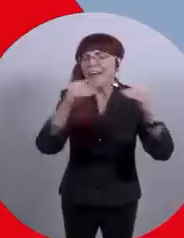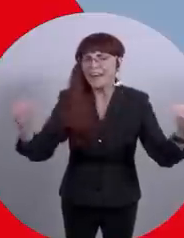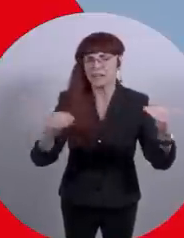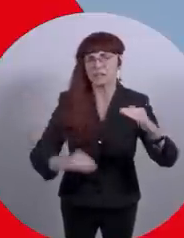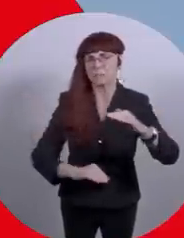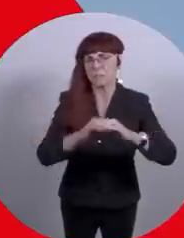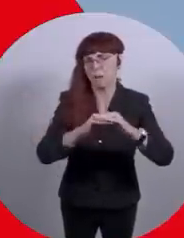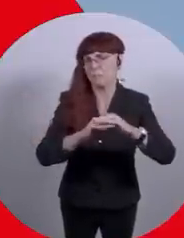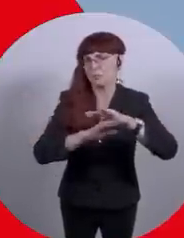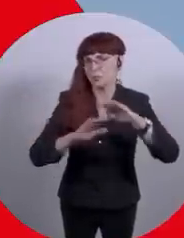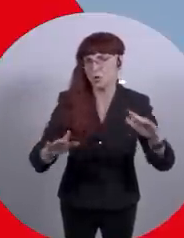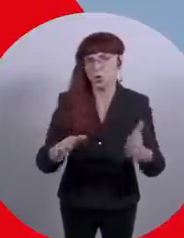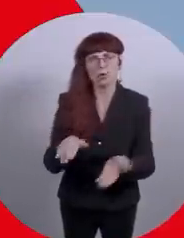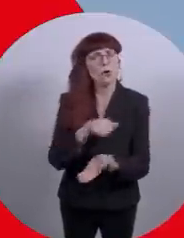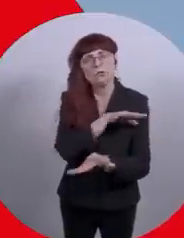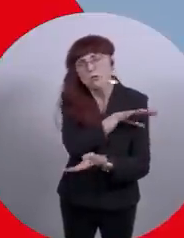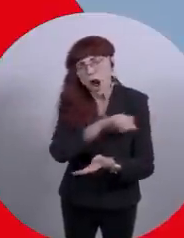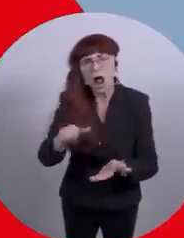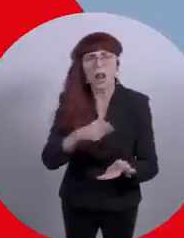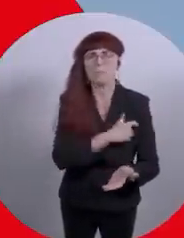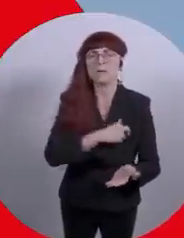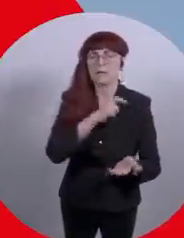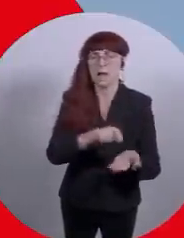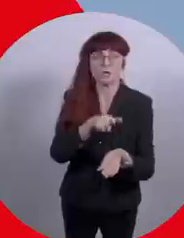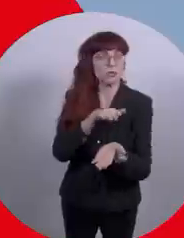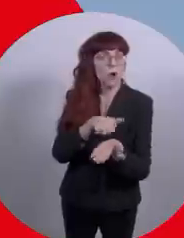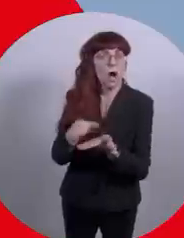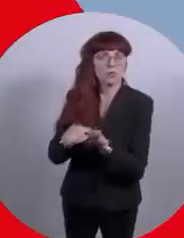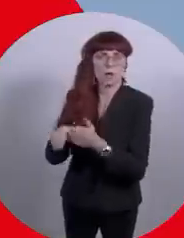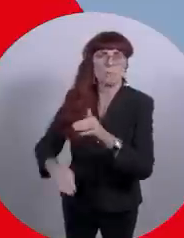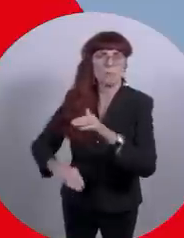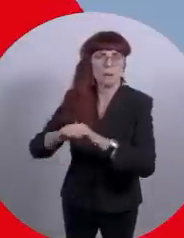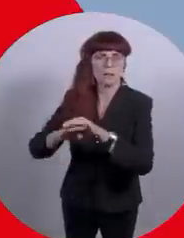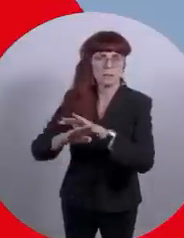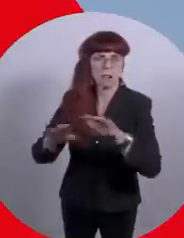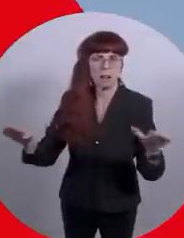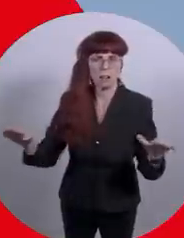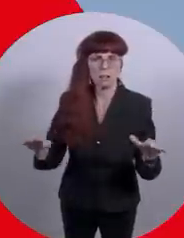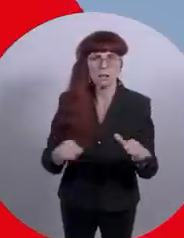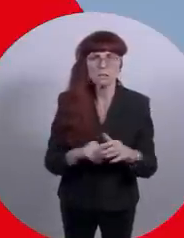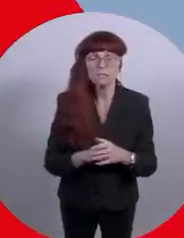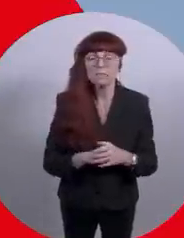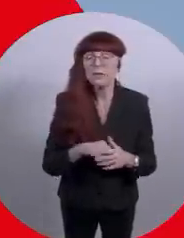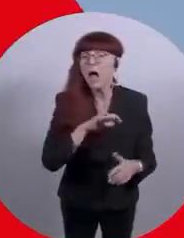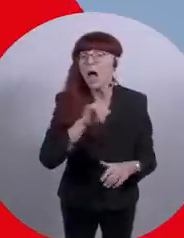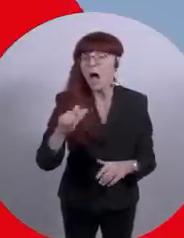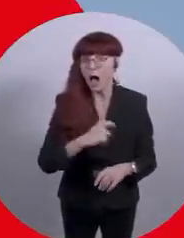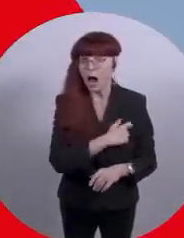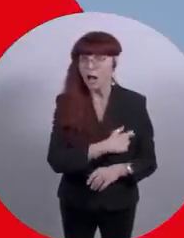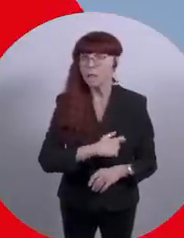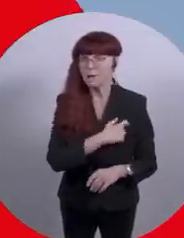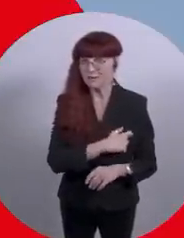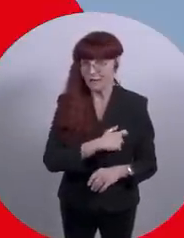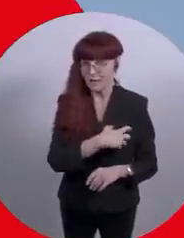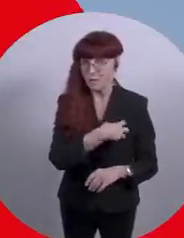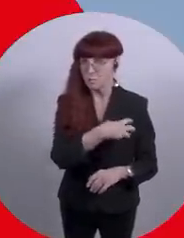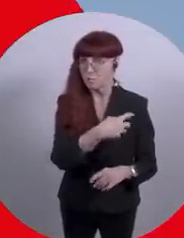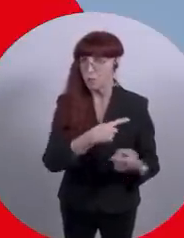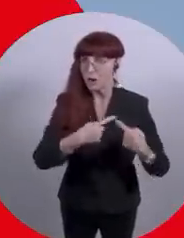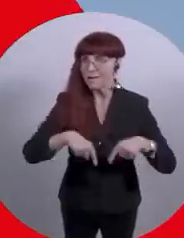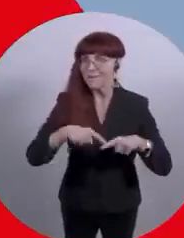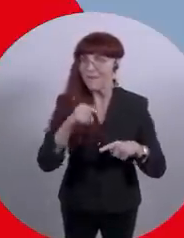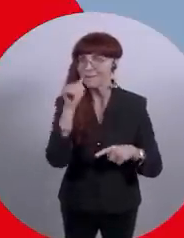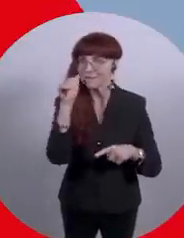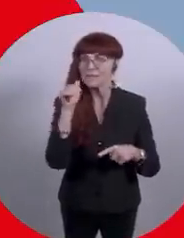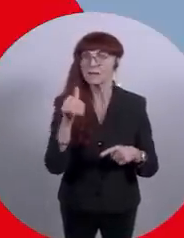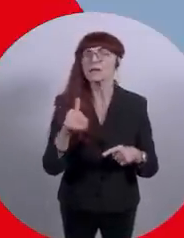die für alle Parteien gilt aber was ich auch für alle Parteien im Burgenland ausschließen werden das werden wir gesetzlich